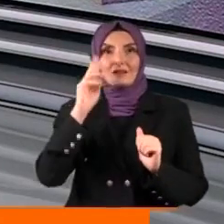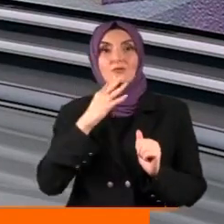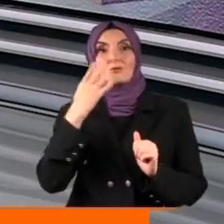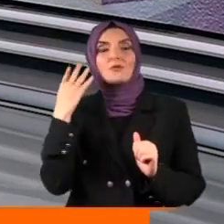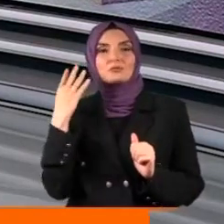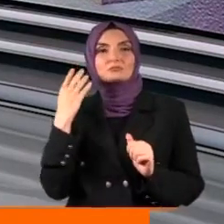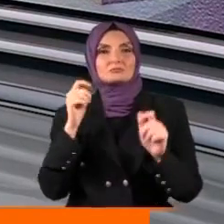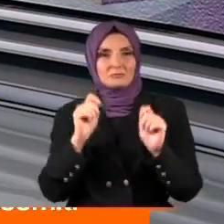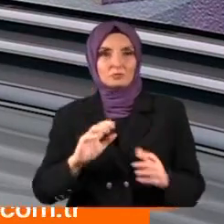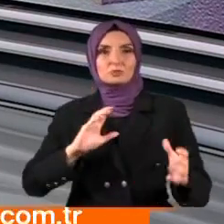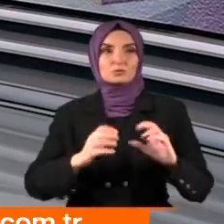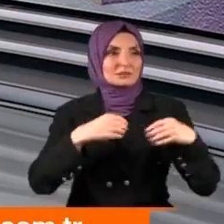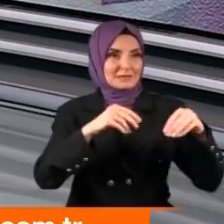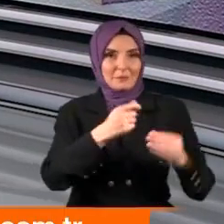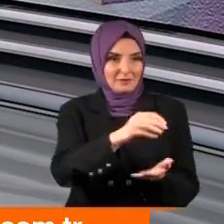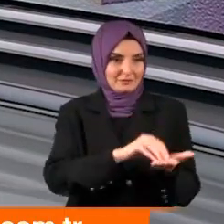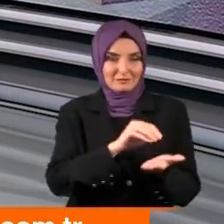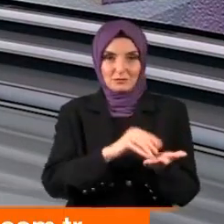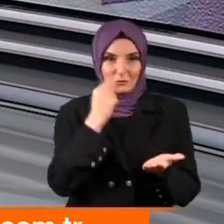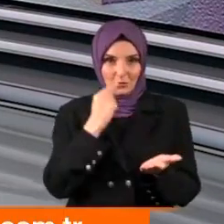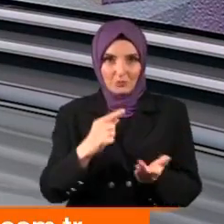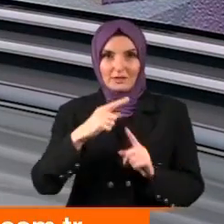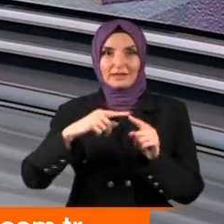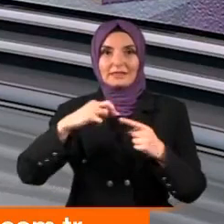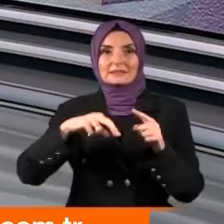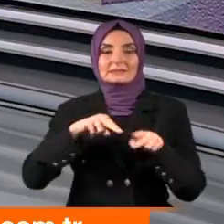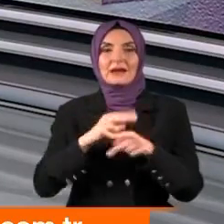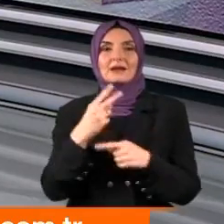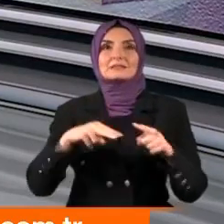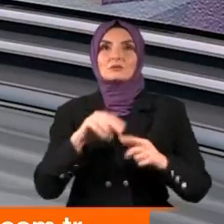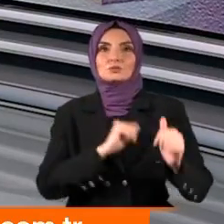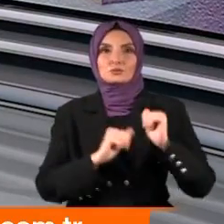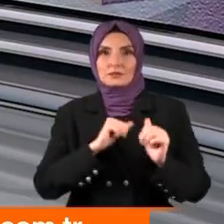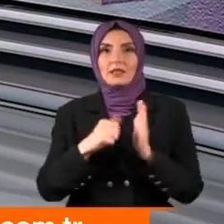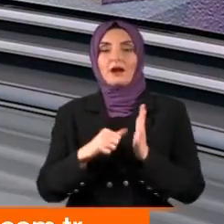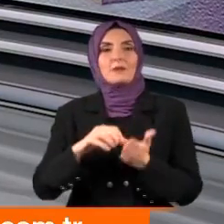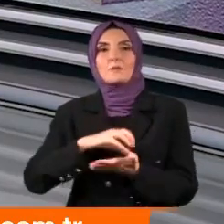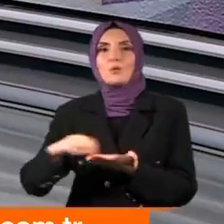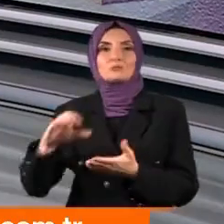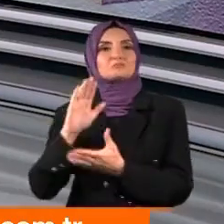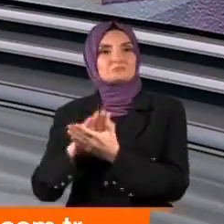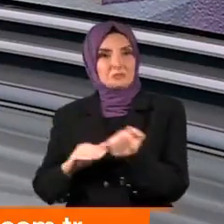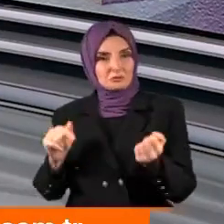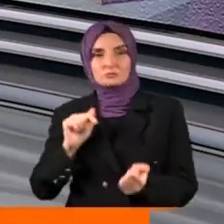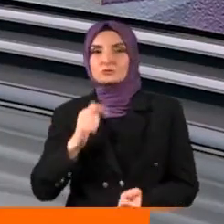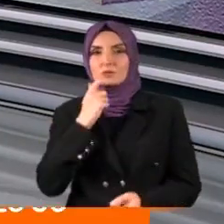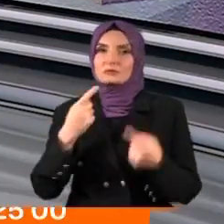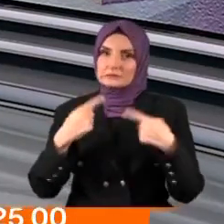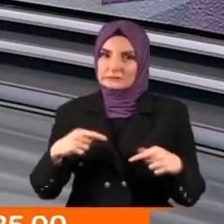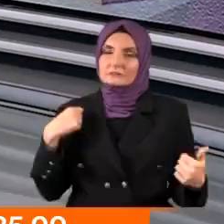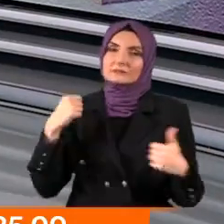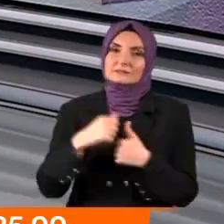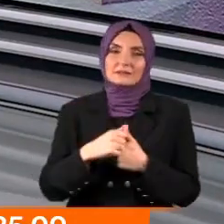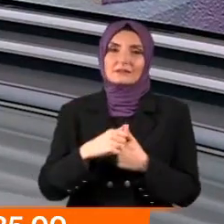paralarla Trakya Üniversitesi tarih bölümünü bitirdi. Bu sene de aynı üniversitenin arkeoloji bölümünü kazandı. Altay Altı